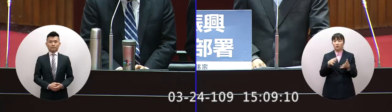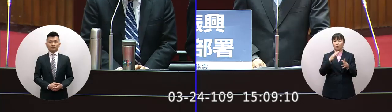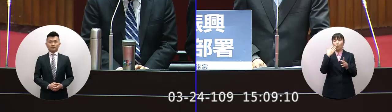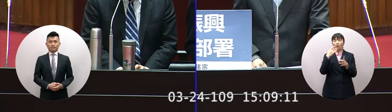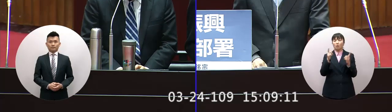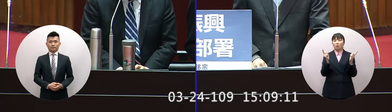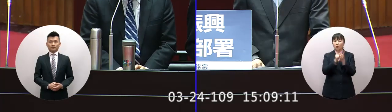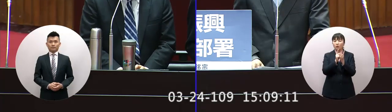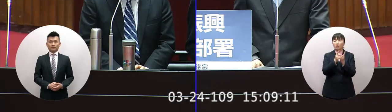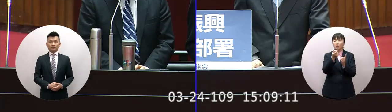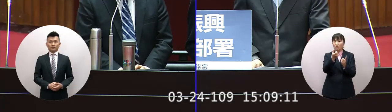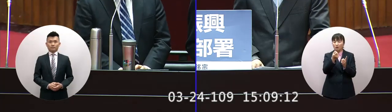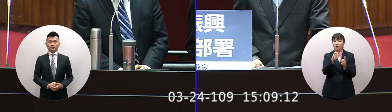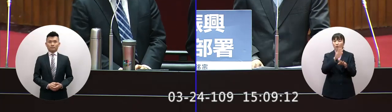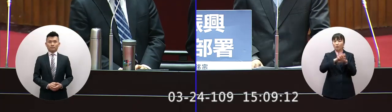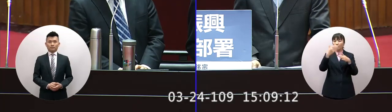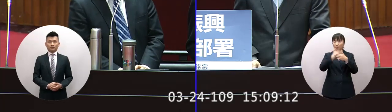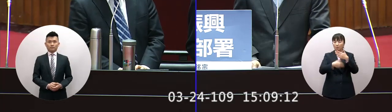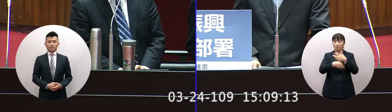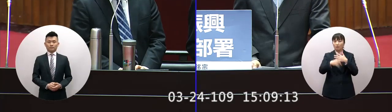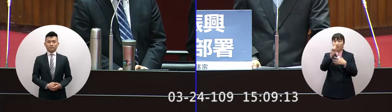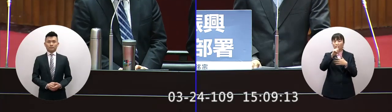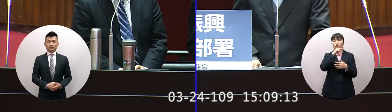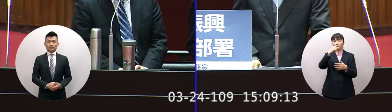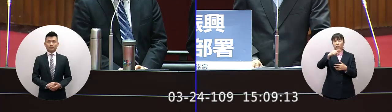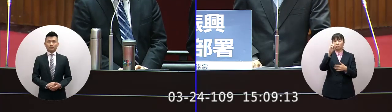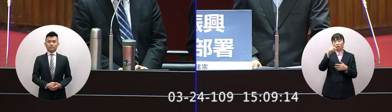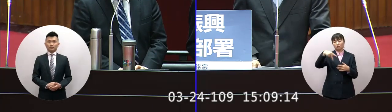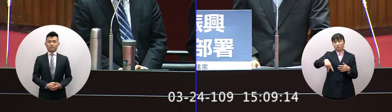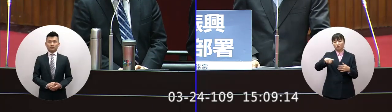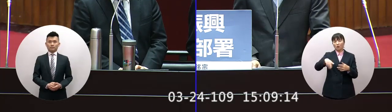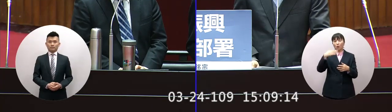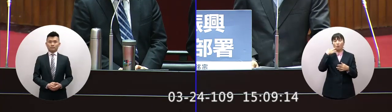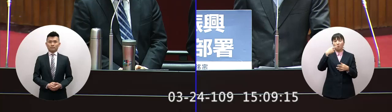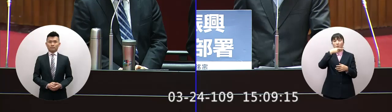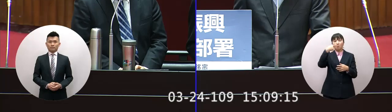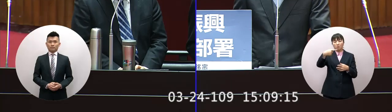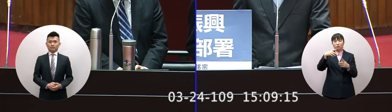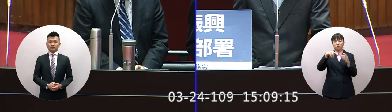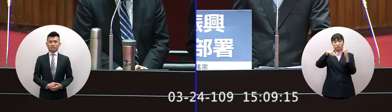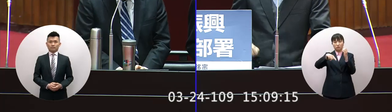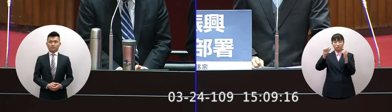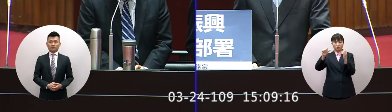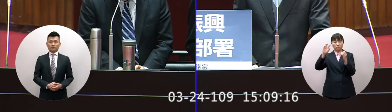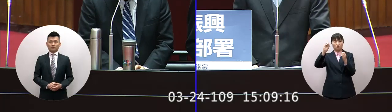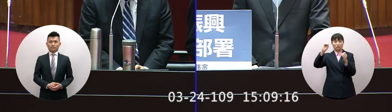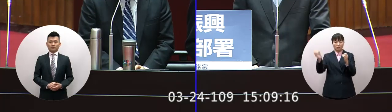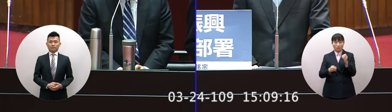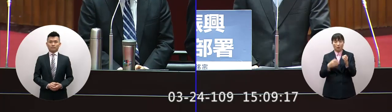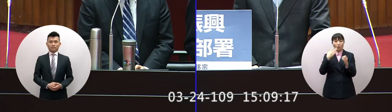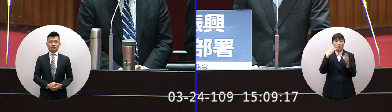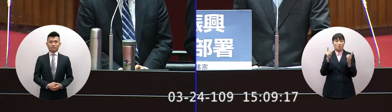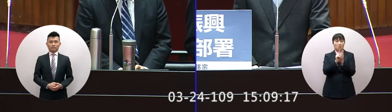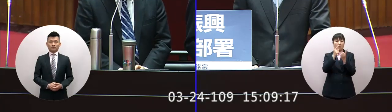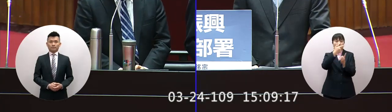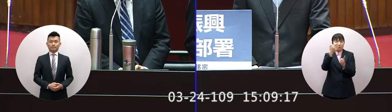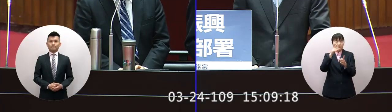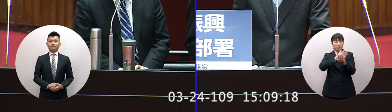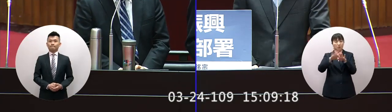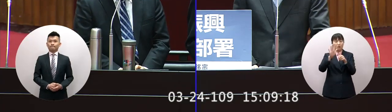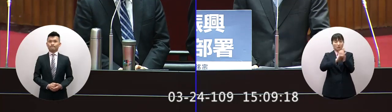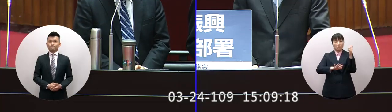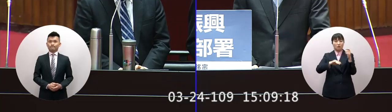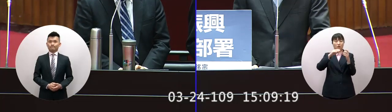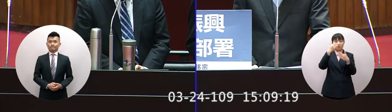少的话，可能会减少 GDP 负的0.5%，多的话会减少